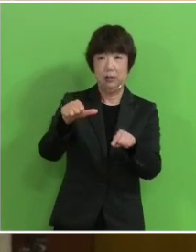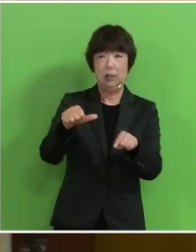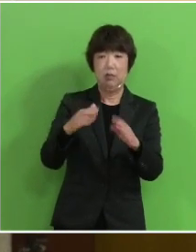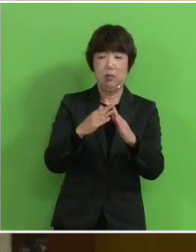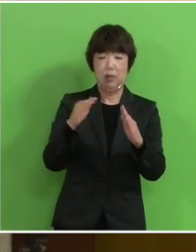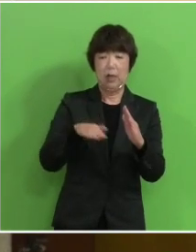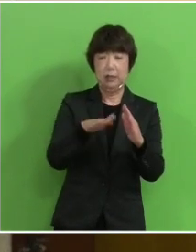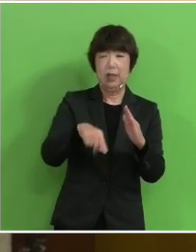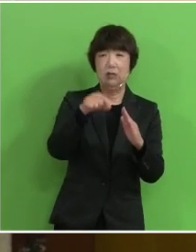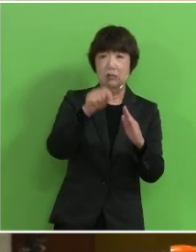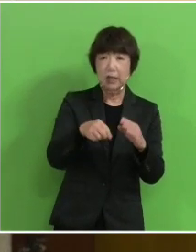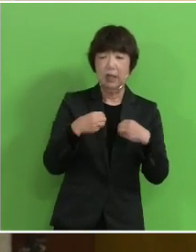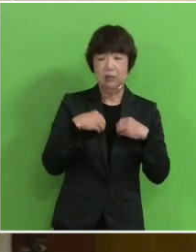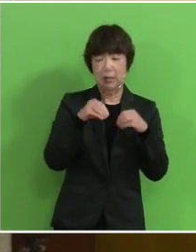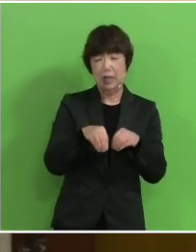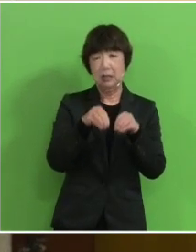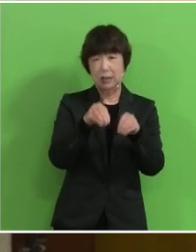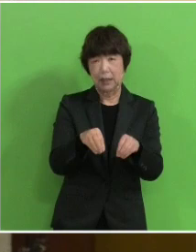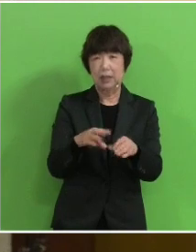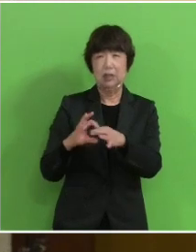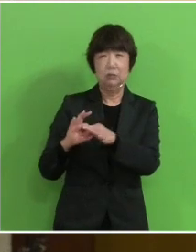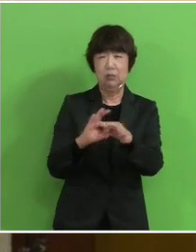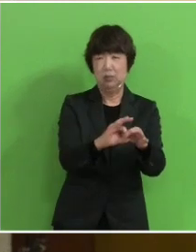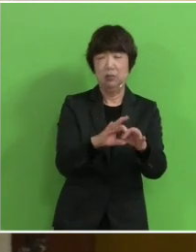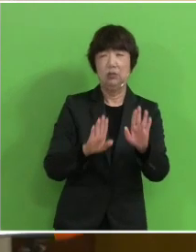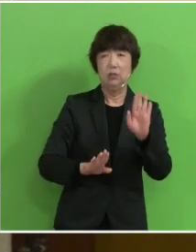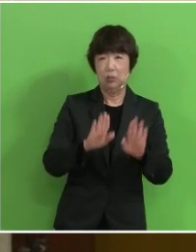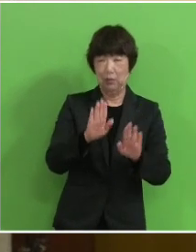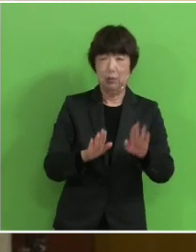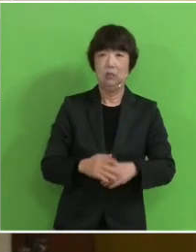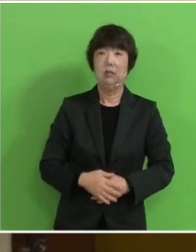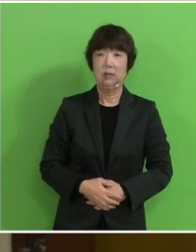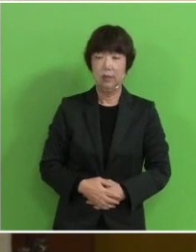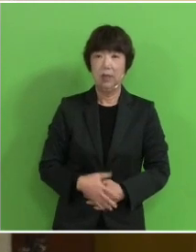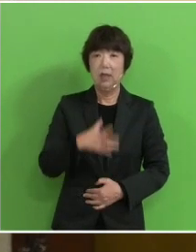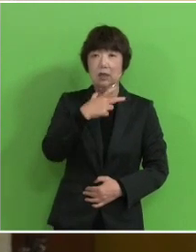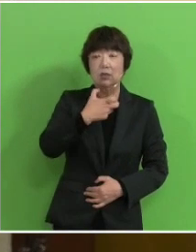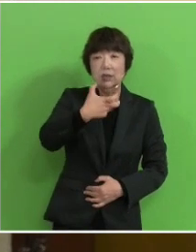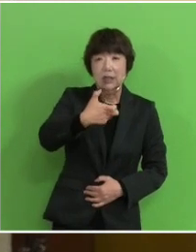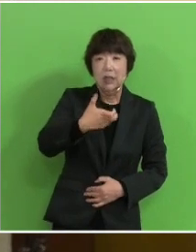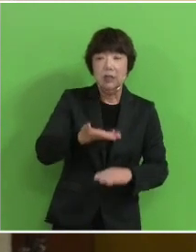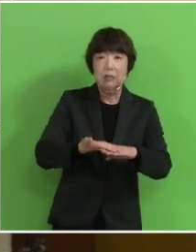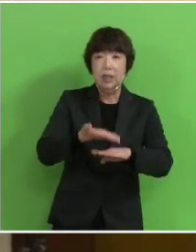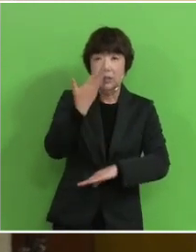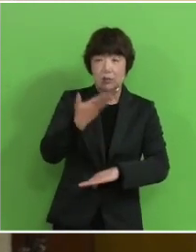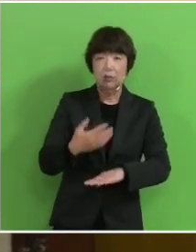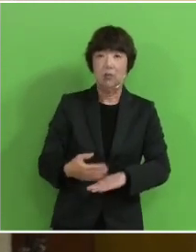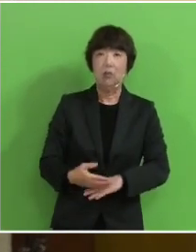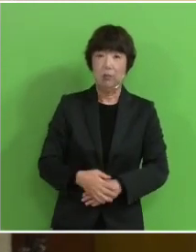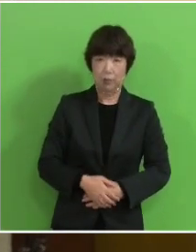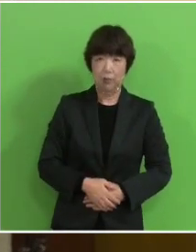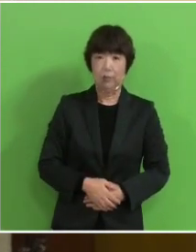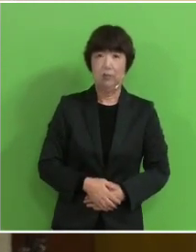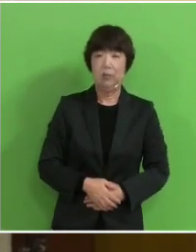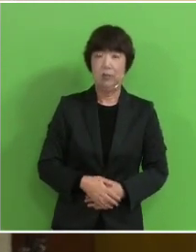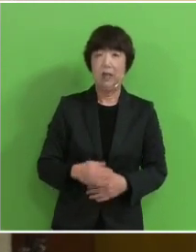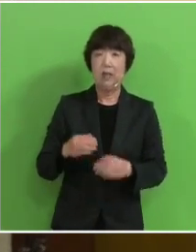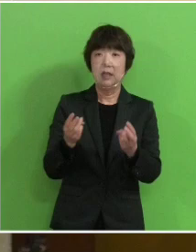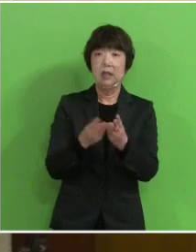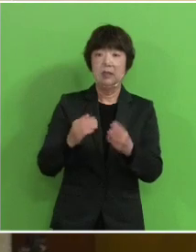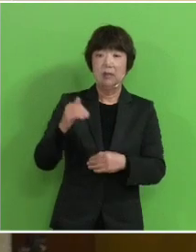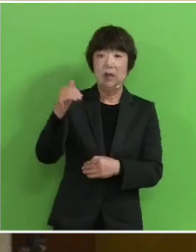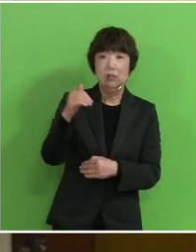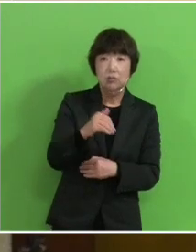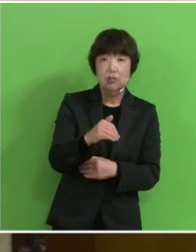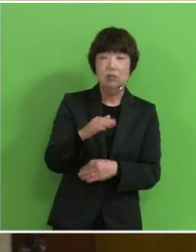家庭内での感染が続いていますそして70代以上はご覧のように現象少ない